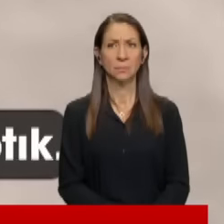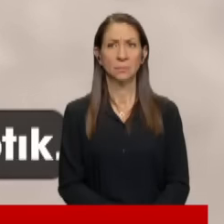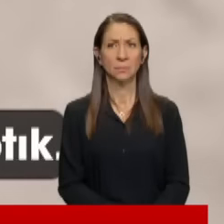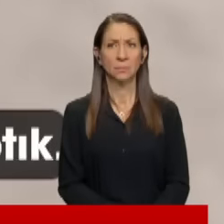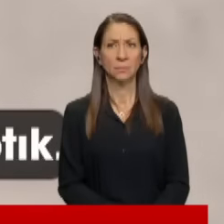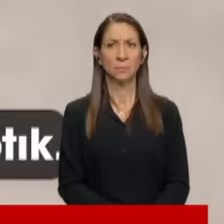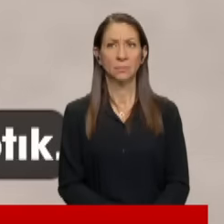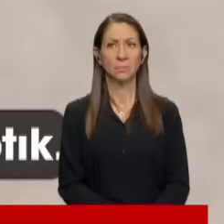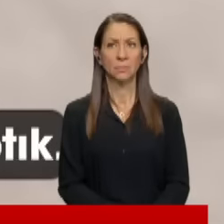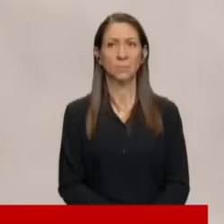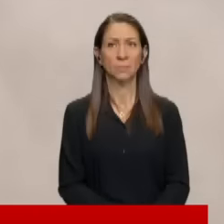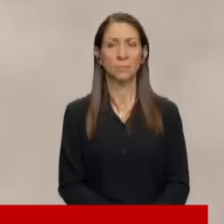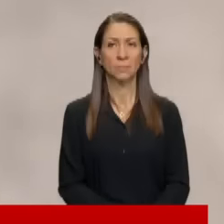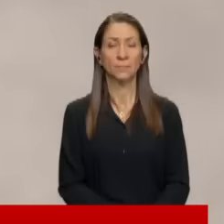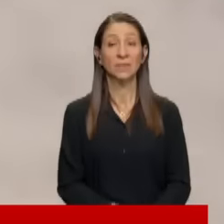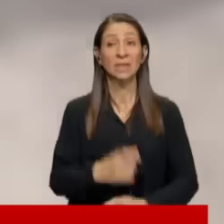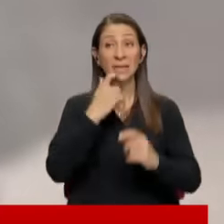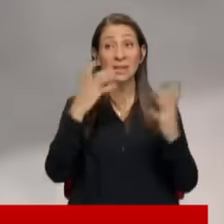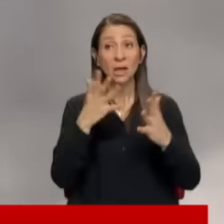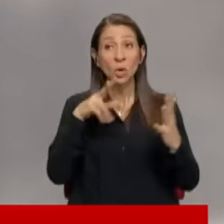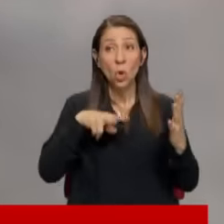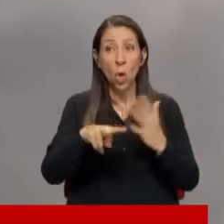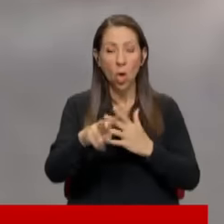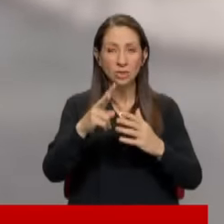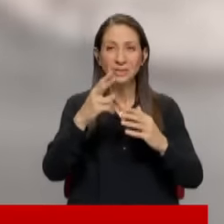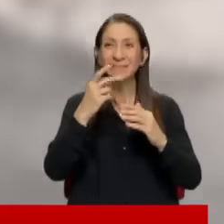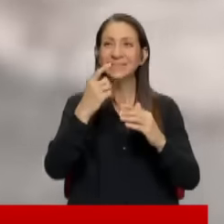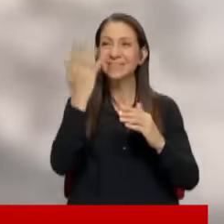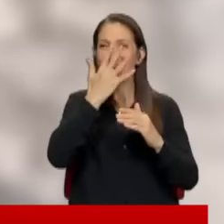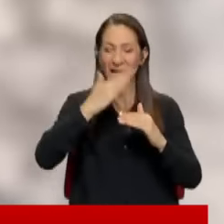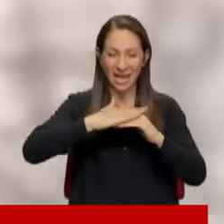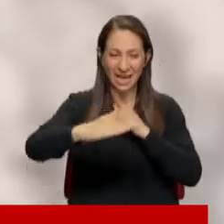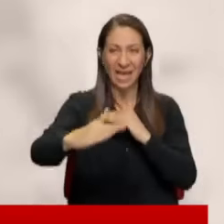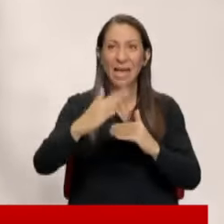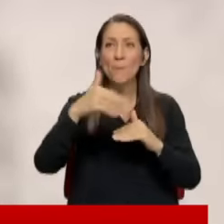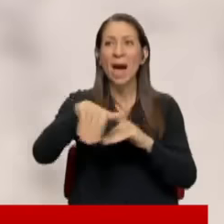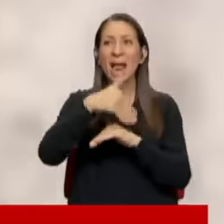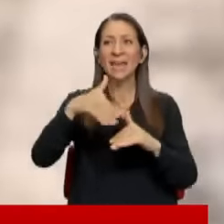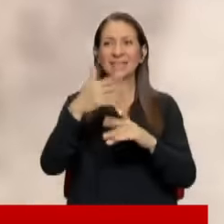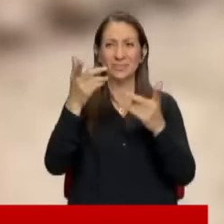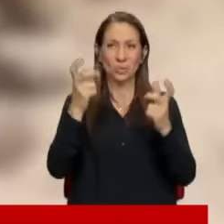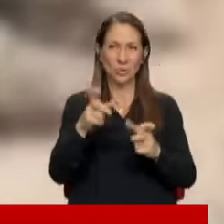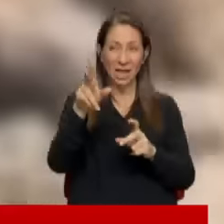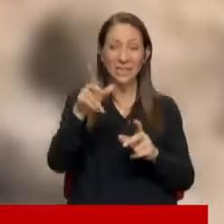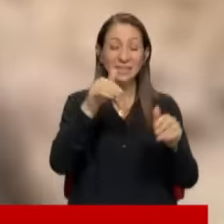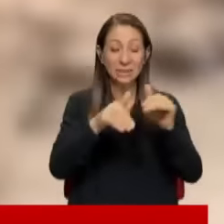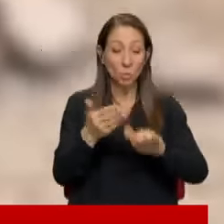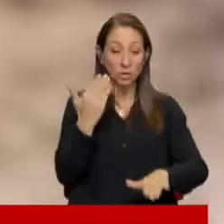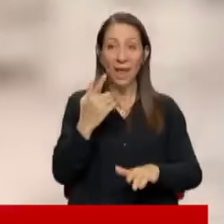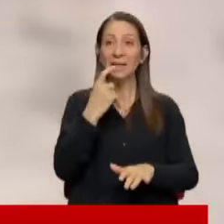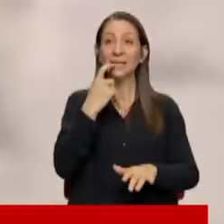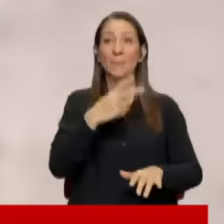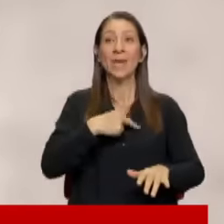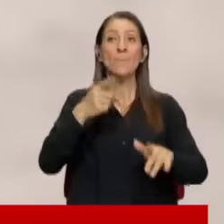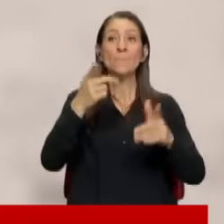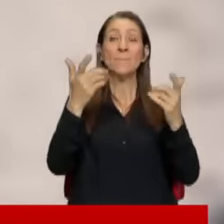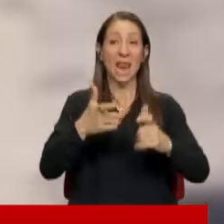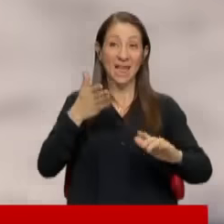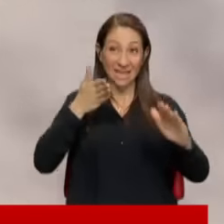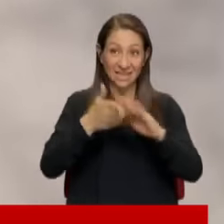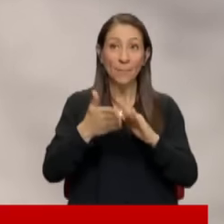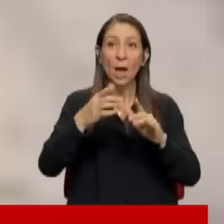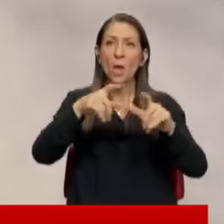iki tane iğne yama yaptık. Yıllardır yollarına asfalt bekliyor Sugözü Mahallesi sakinleri. Seçim öncesi Elazığ Belediyesi ekipleri mahalleye girdi